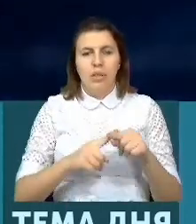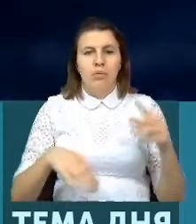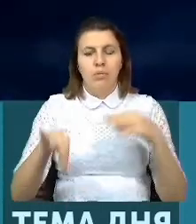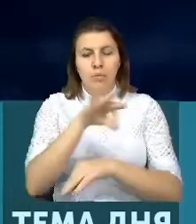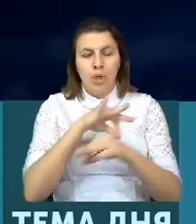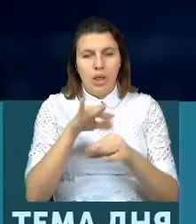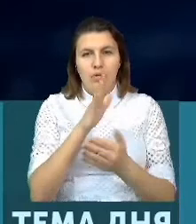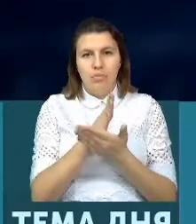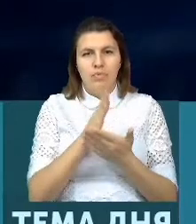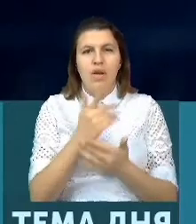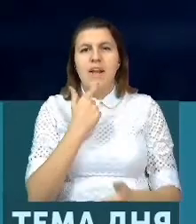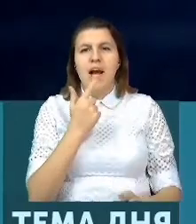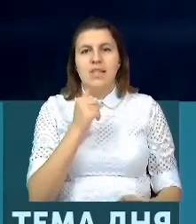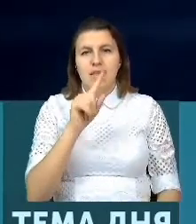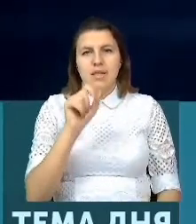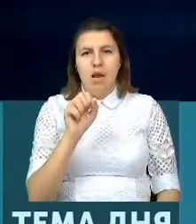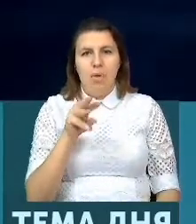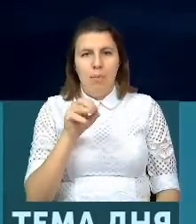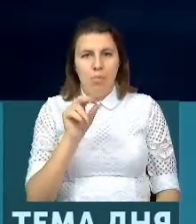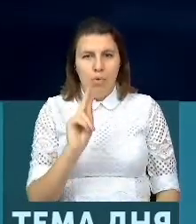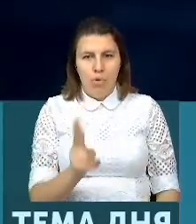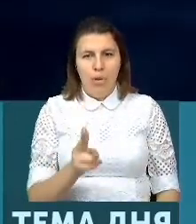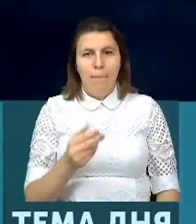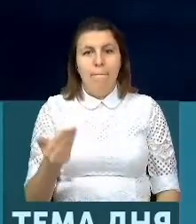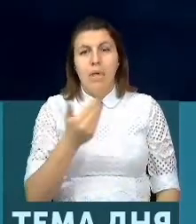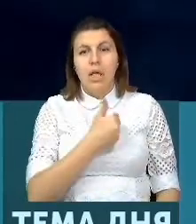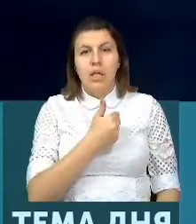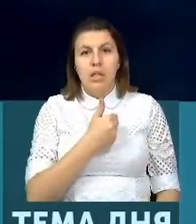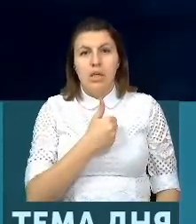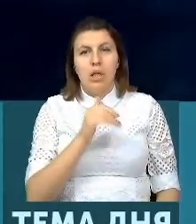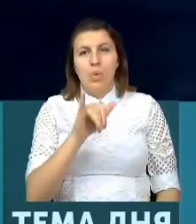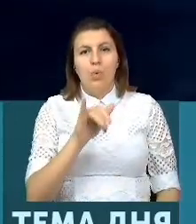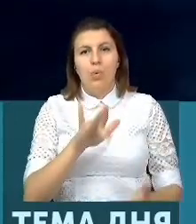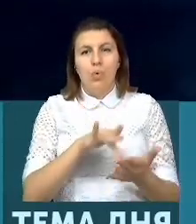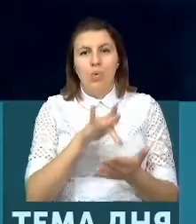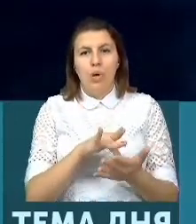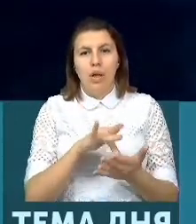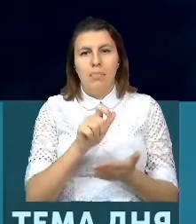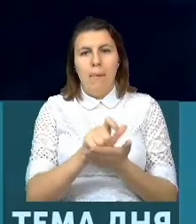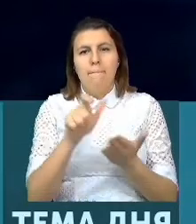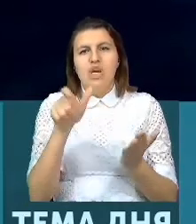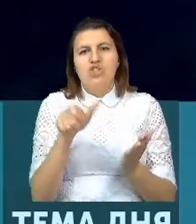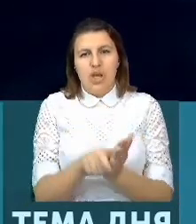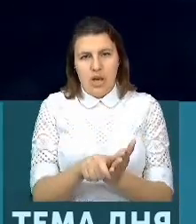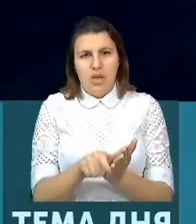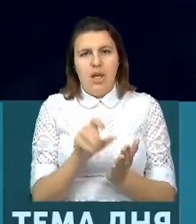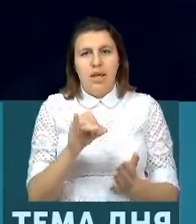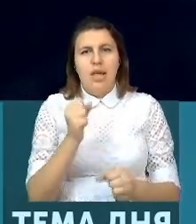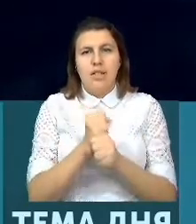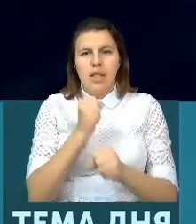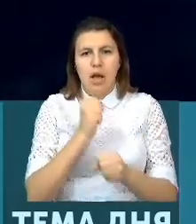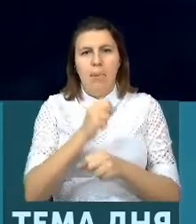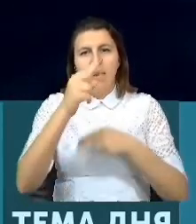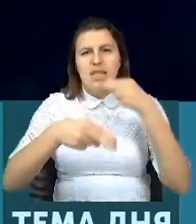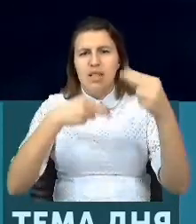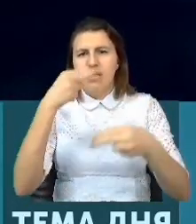замка». И мы как раз хотели просить у города помещения насчет этого. И я делал целую презентацию, да, там с аргументами. Там презентация